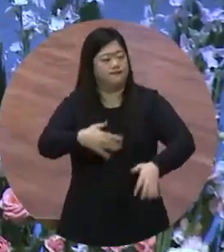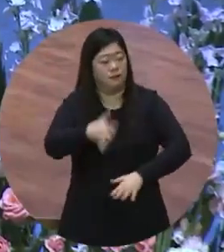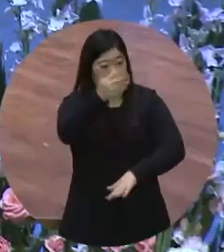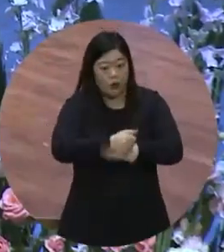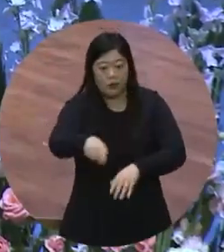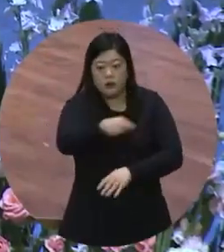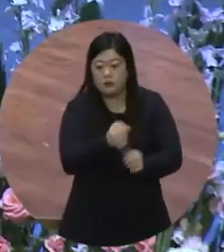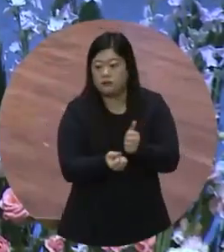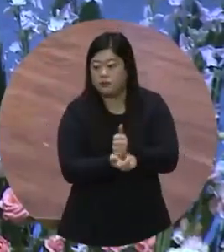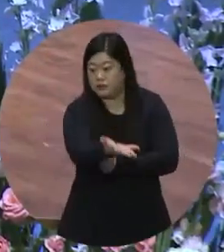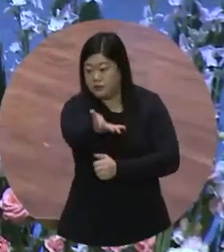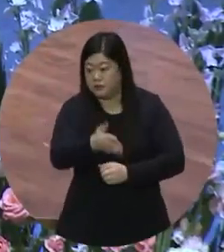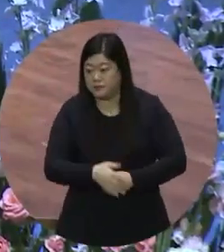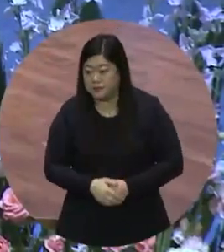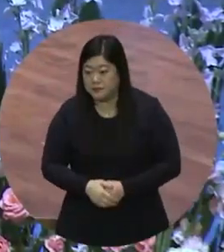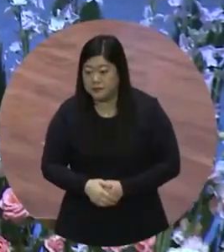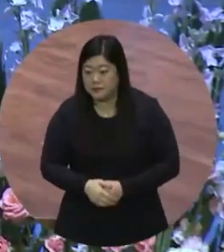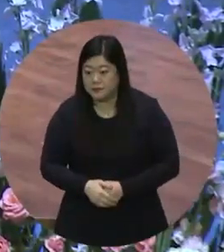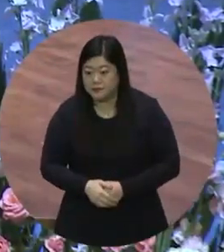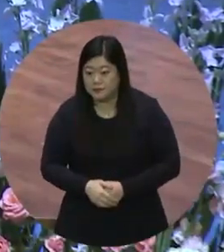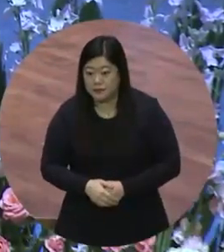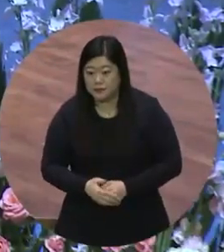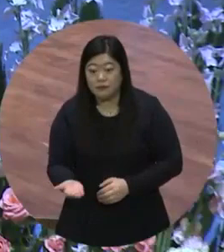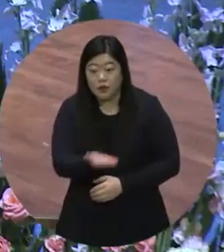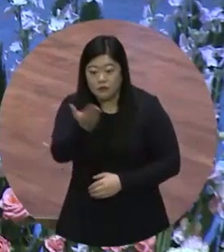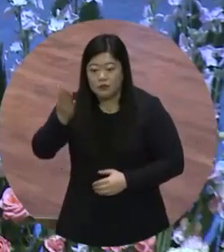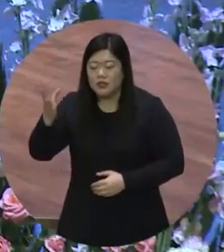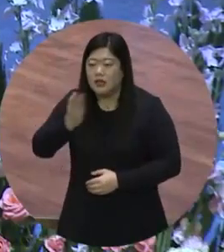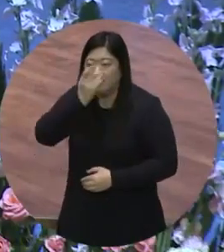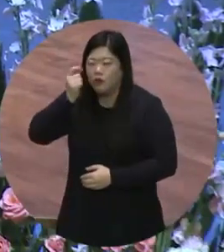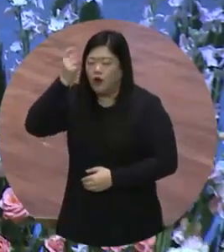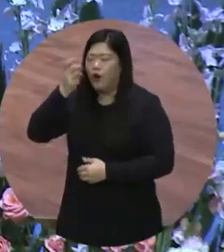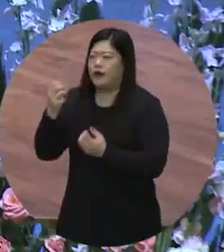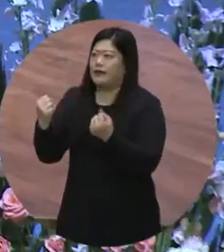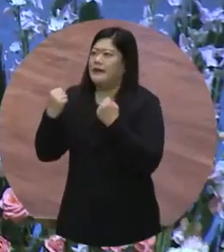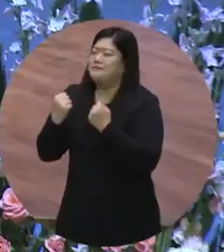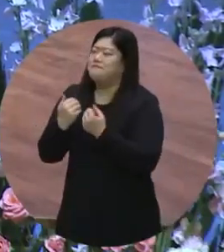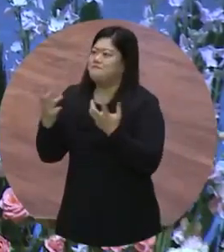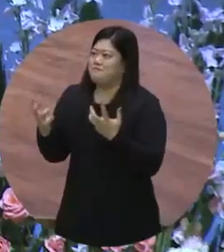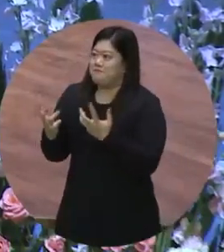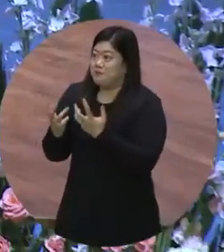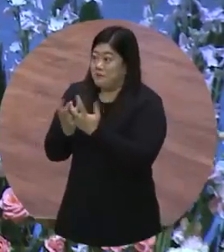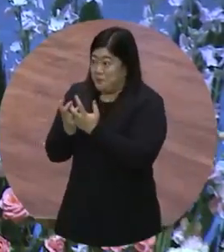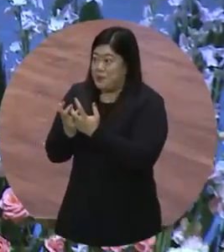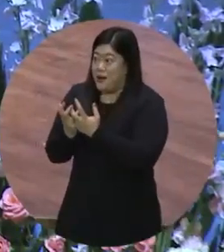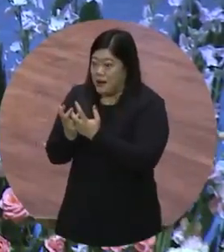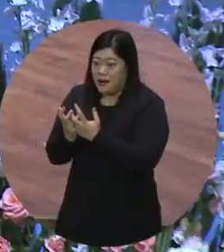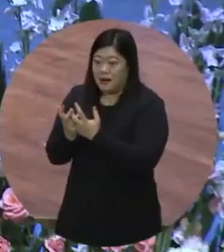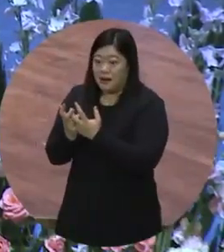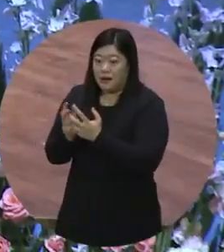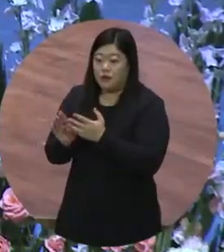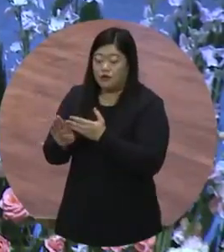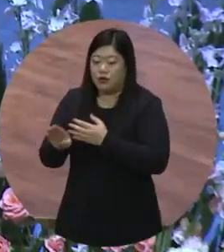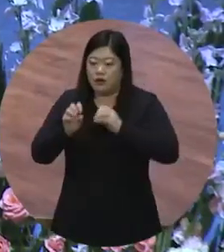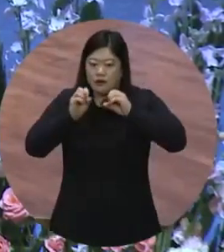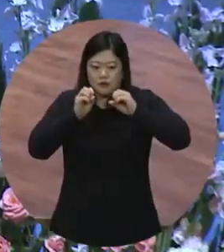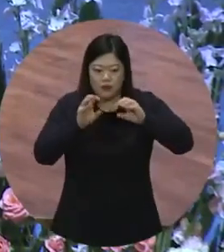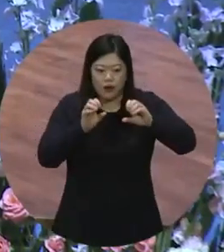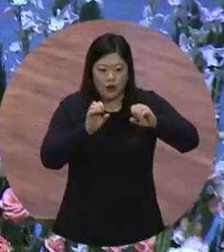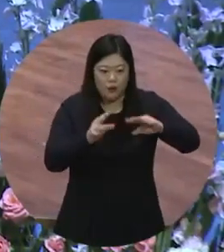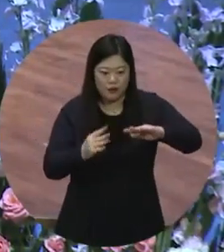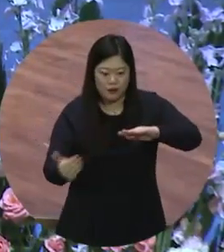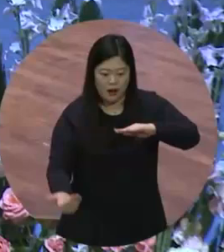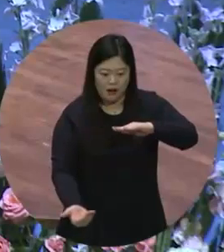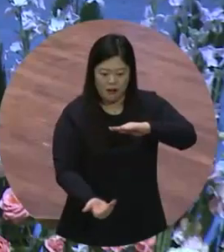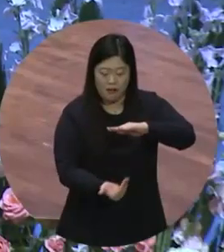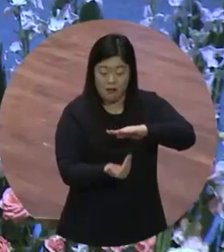신앙생활을 해라. 성령을 받고 성령의 능력을 힘입어야만 비로소 모여 선교 비전을 실현할